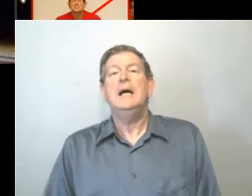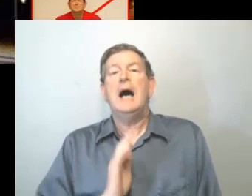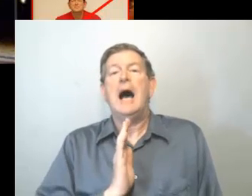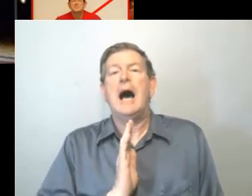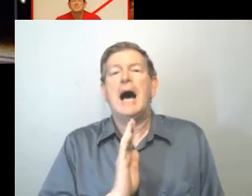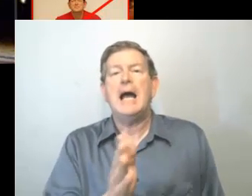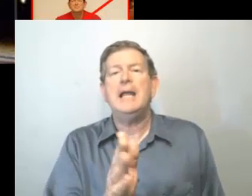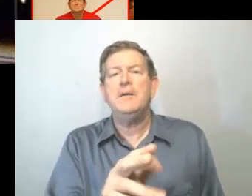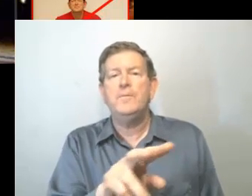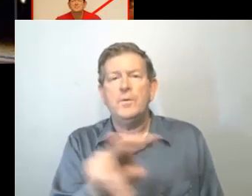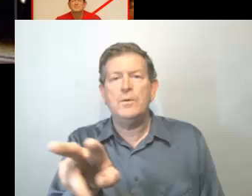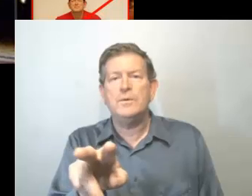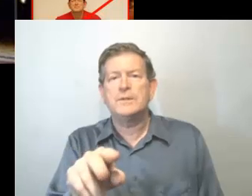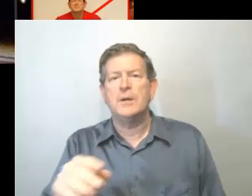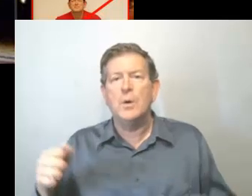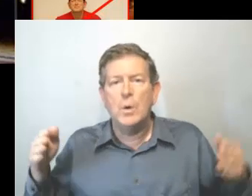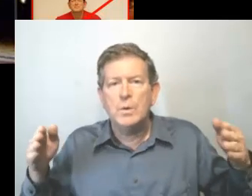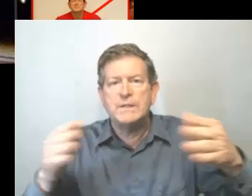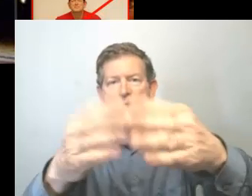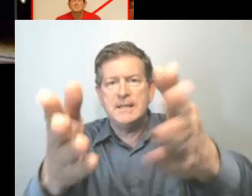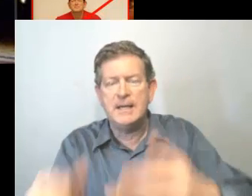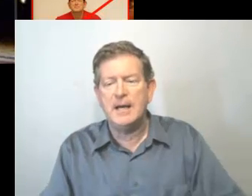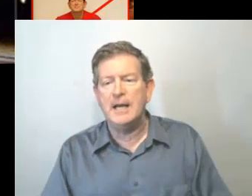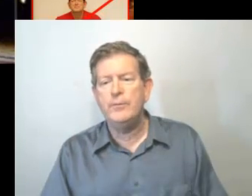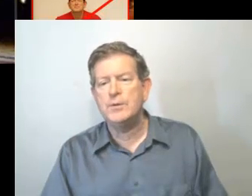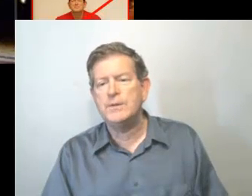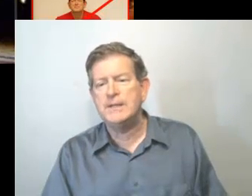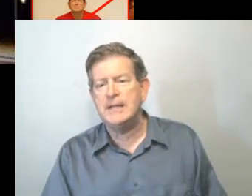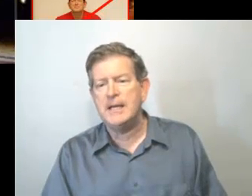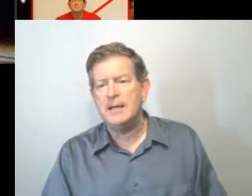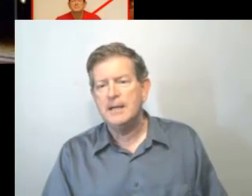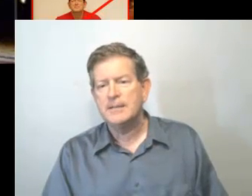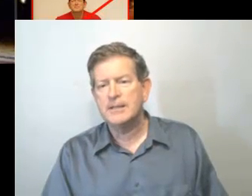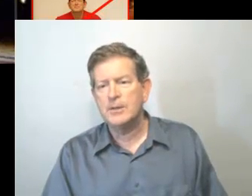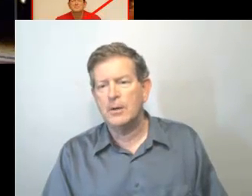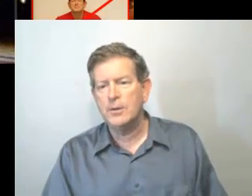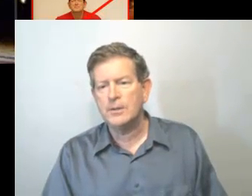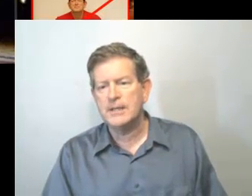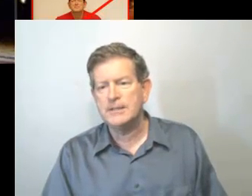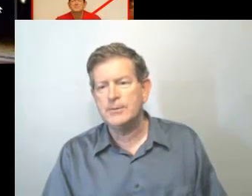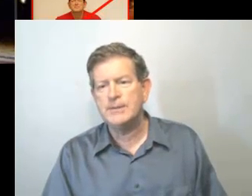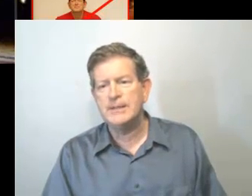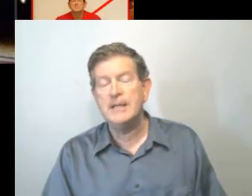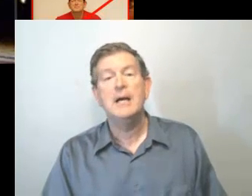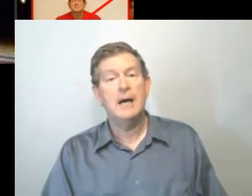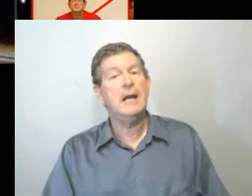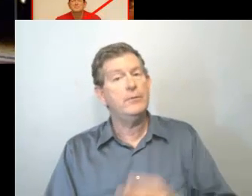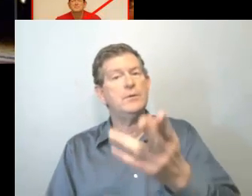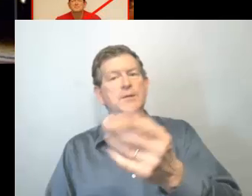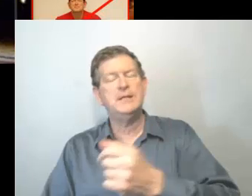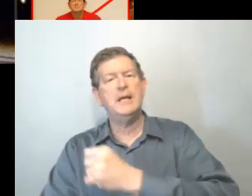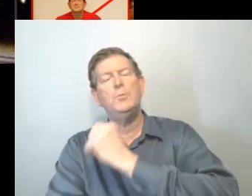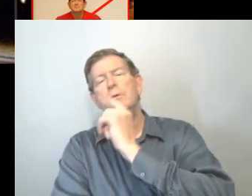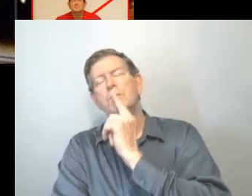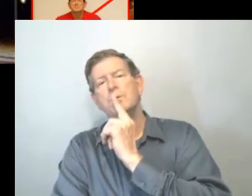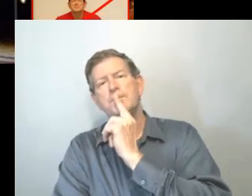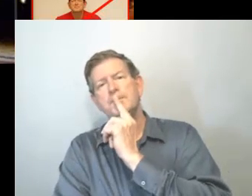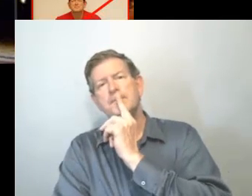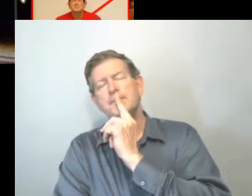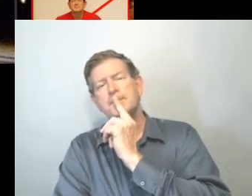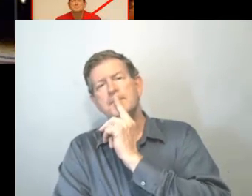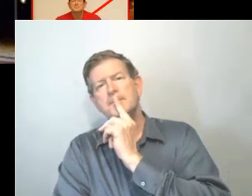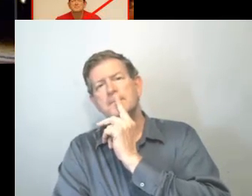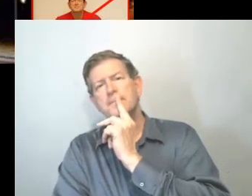D'accord. Allez-vous au ciné? Allez-vous au ciné? Ça c'est encore, ça c'est le ciné. Allez-vous au ciné, oui ou